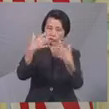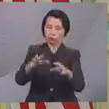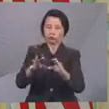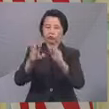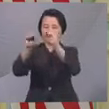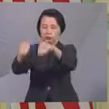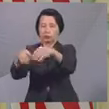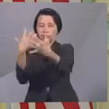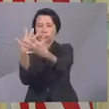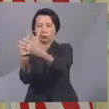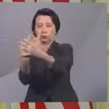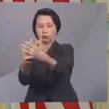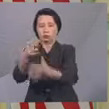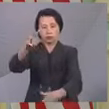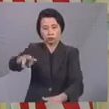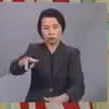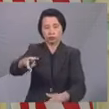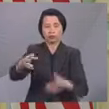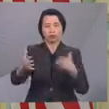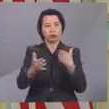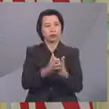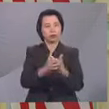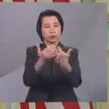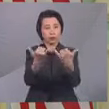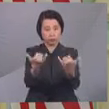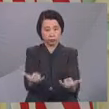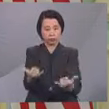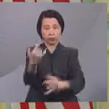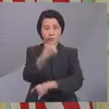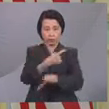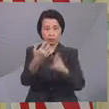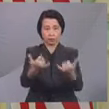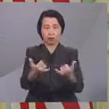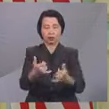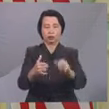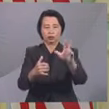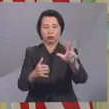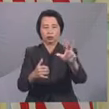air telah pun dikuarantin wajib. Dan sehingga hari ini, seramai